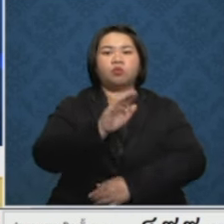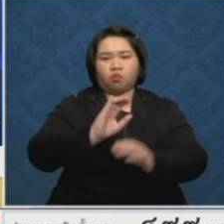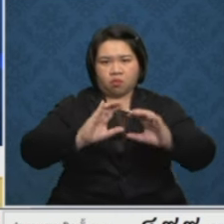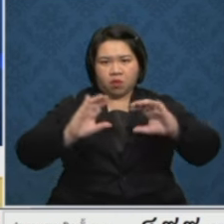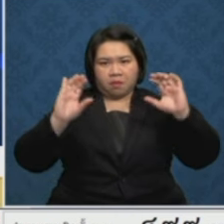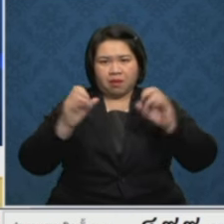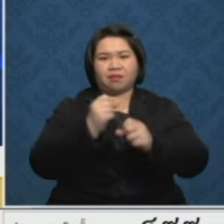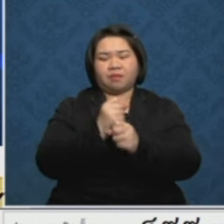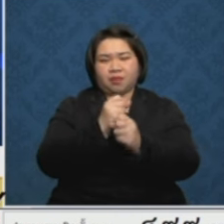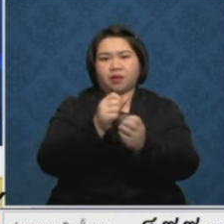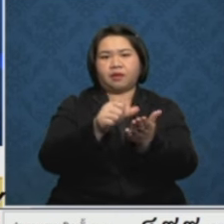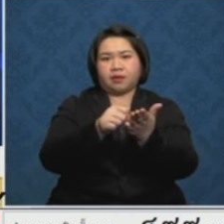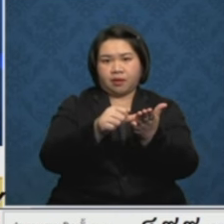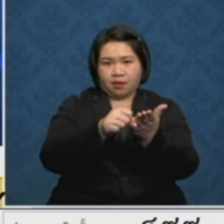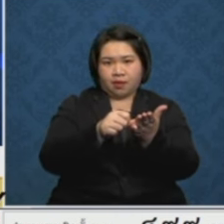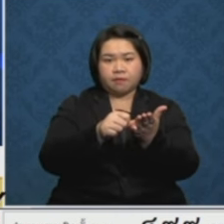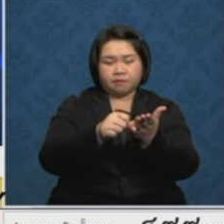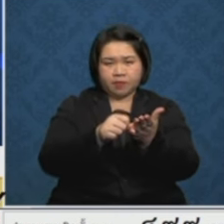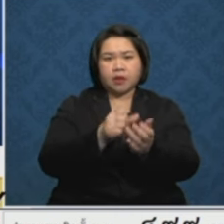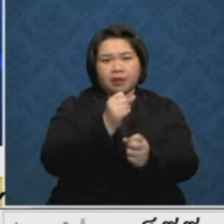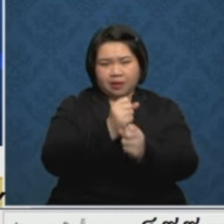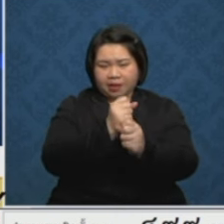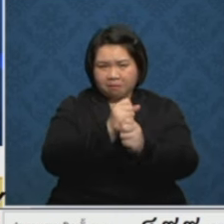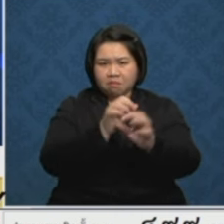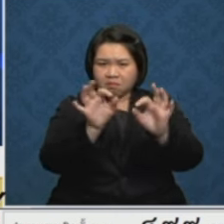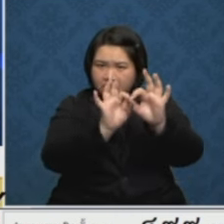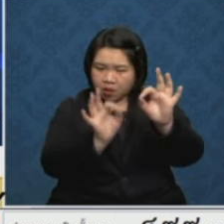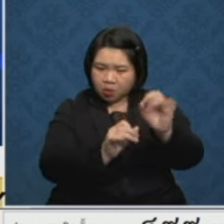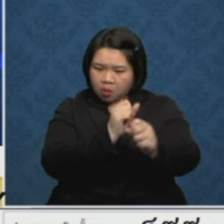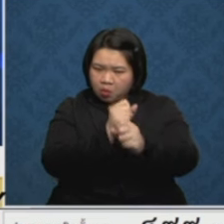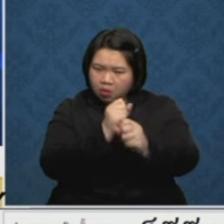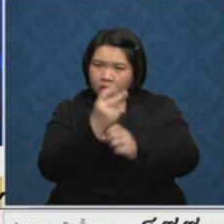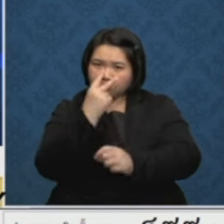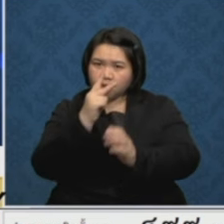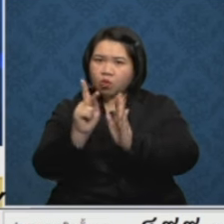ไขนะคะแล้วก็ทำให้มันถูกต้องนะคะ